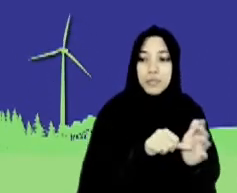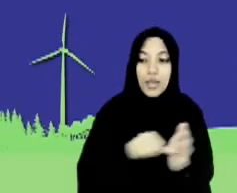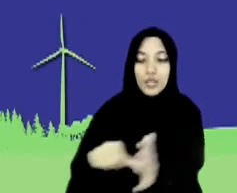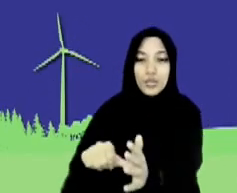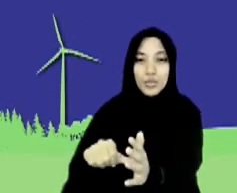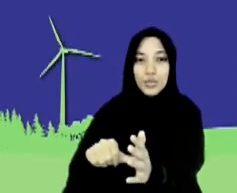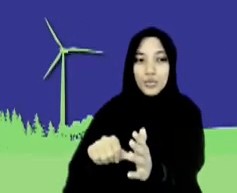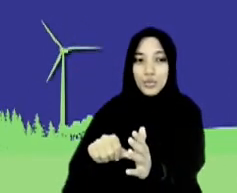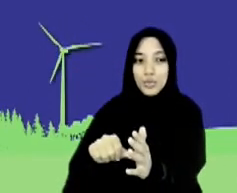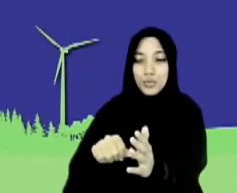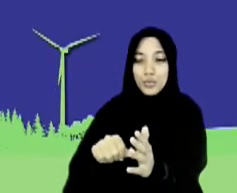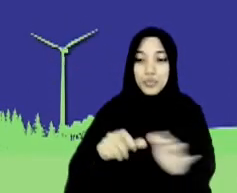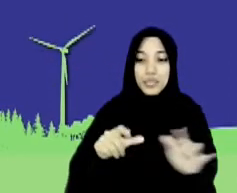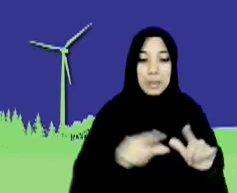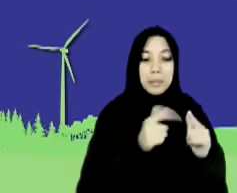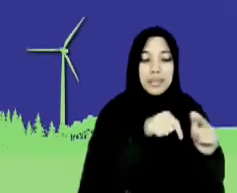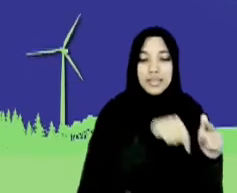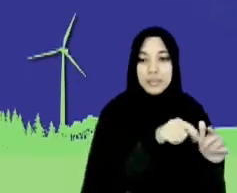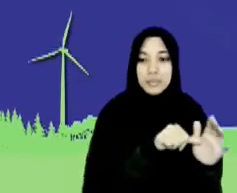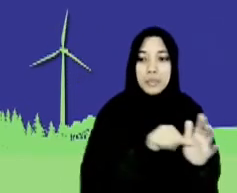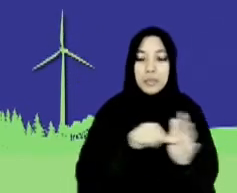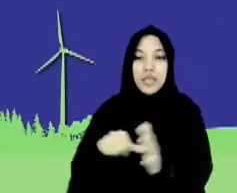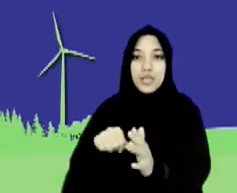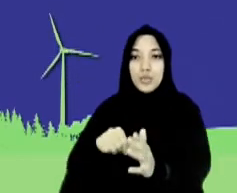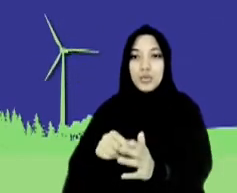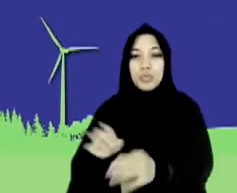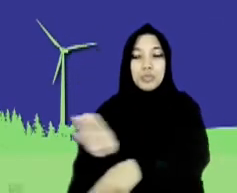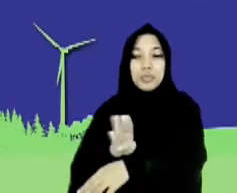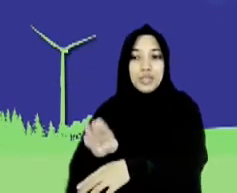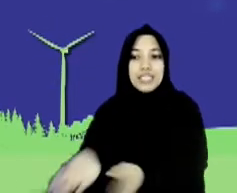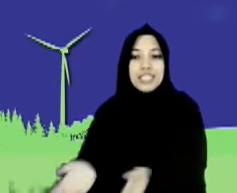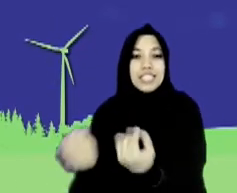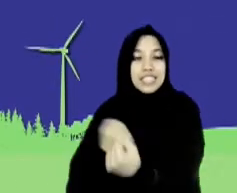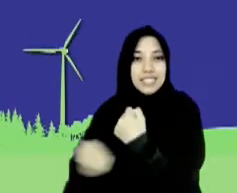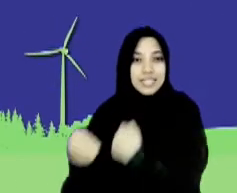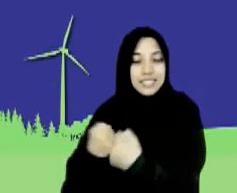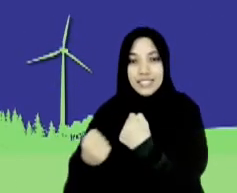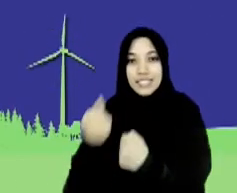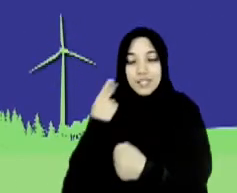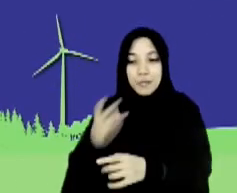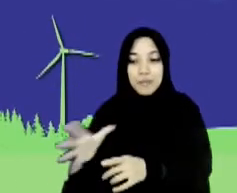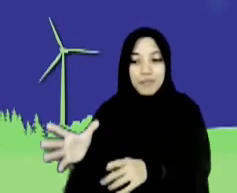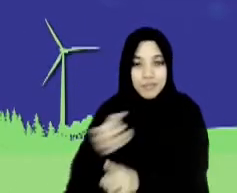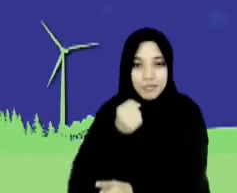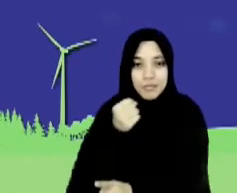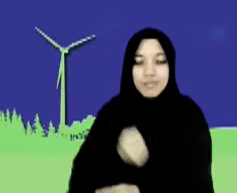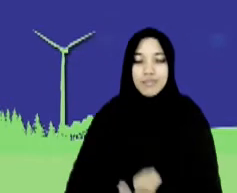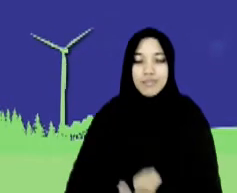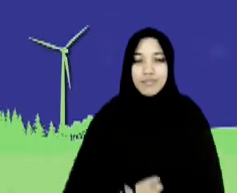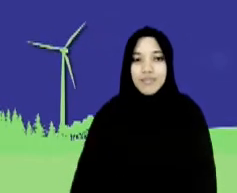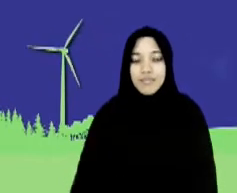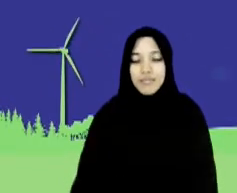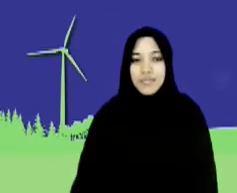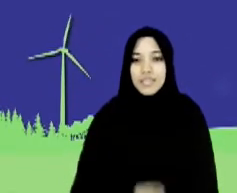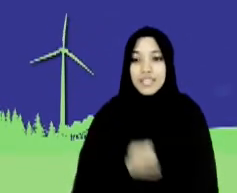eh bisnis untuk akhirnya mendapatkan of course Indeed yaitu untuk eh Capital flow jadi kita memang harus